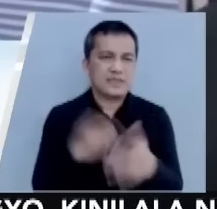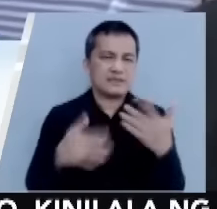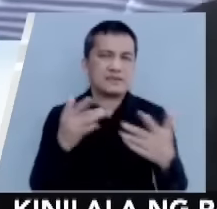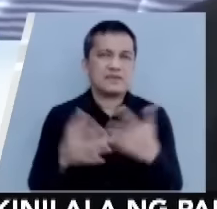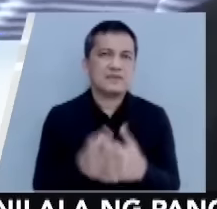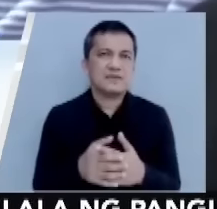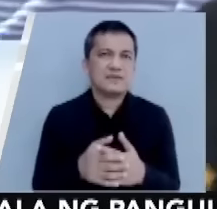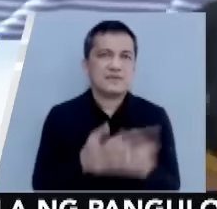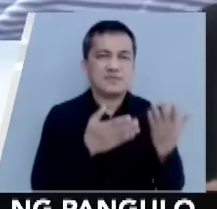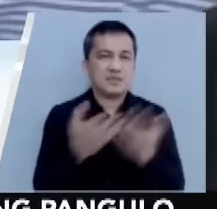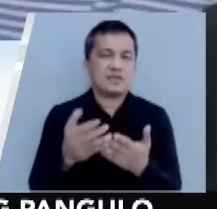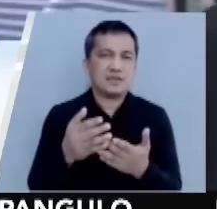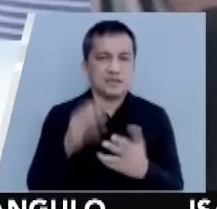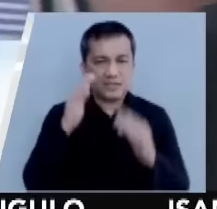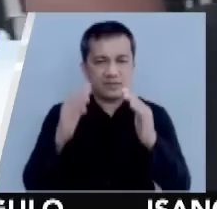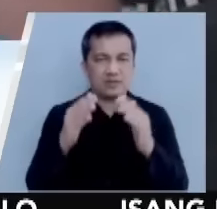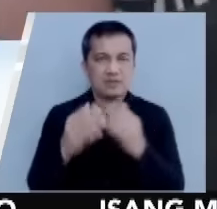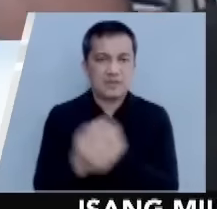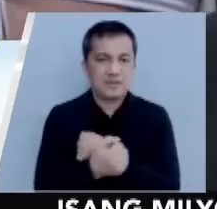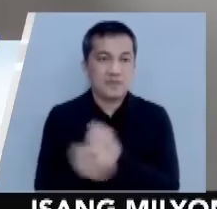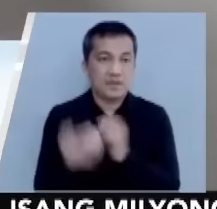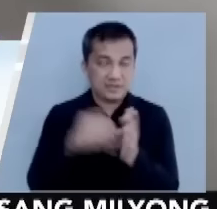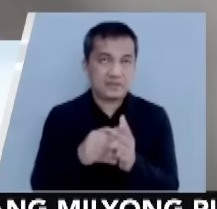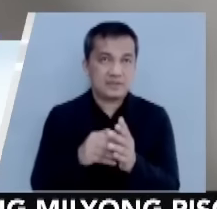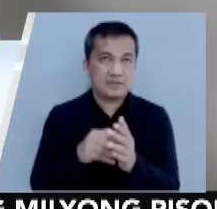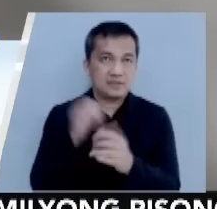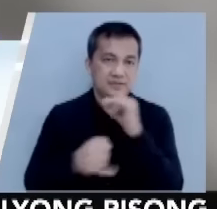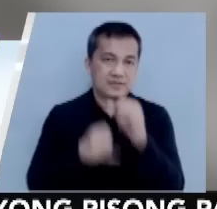Hello Love Again in the international